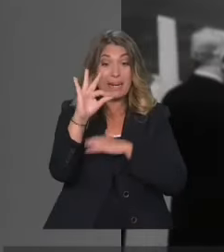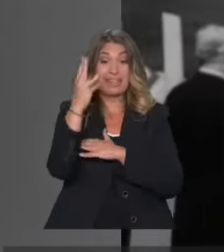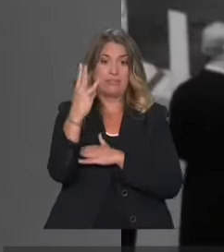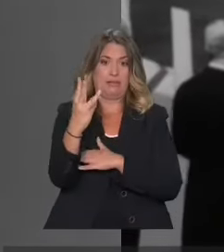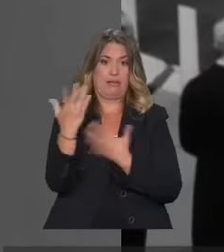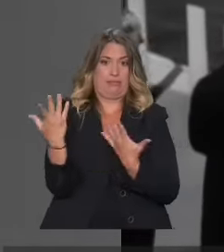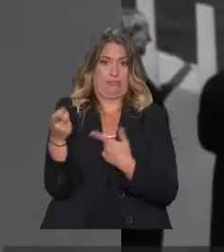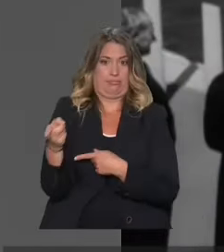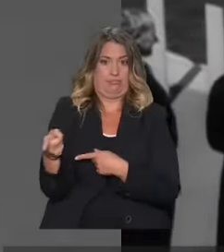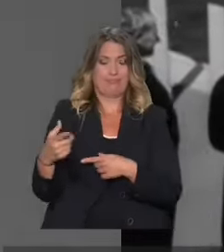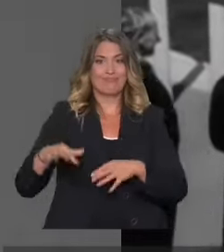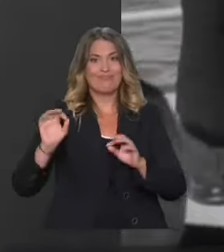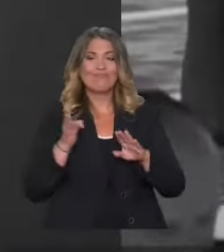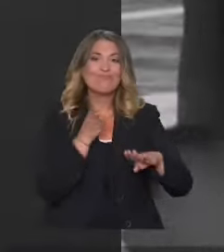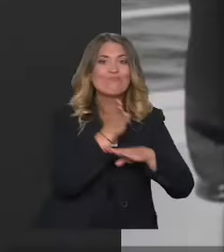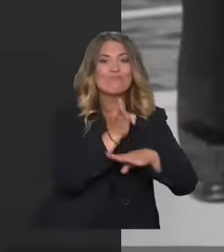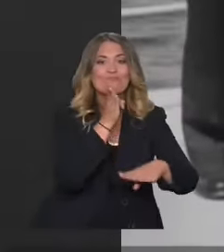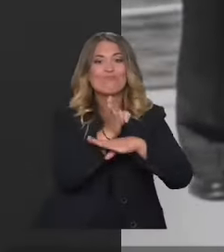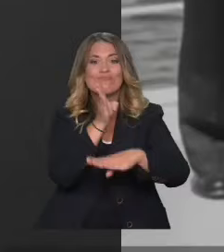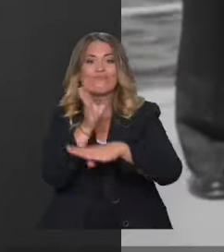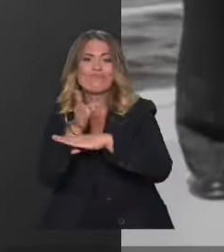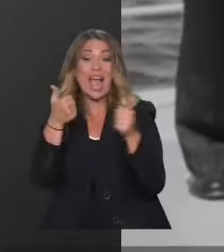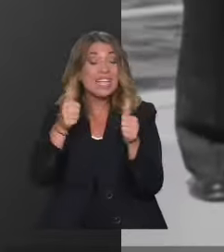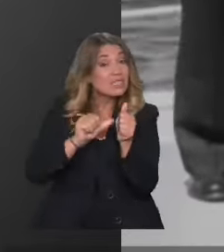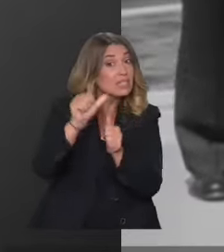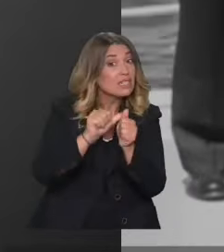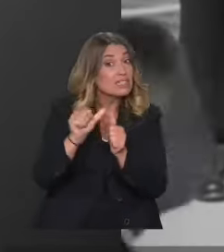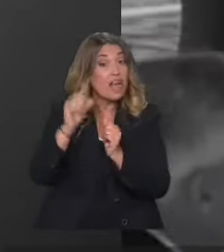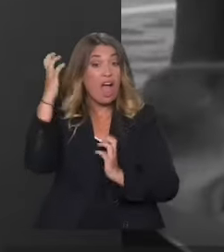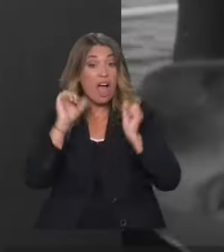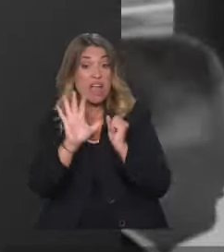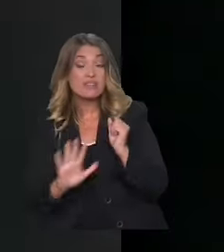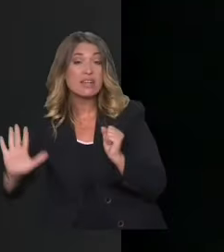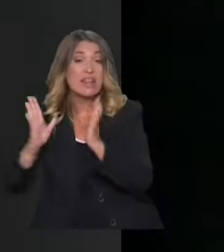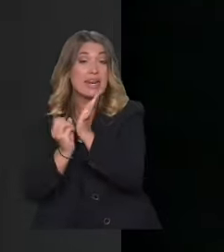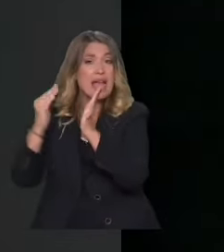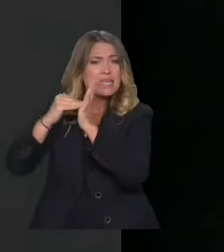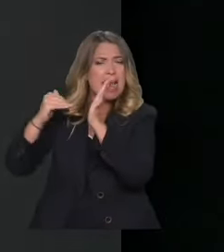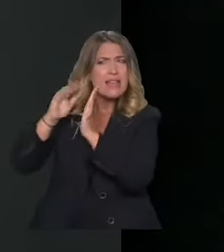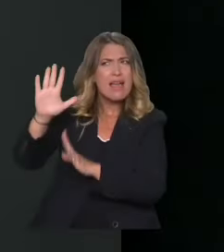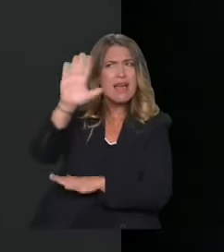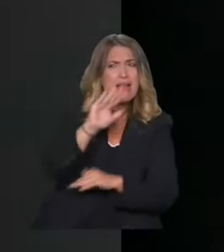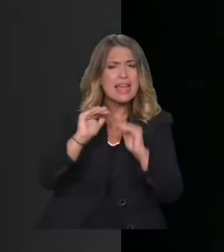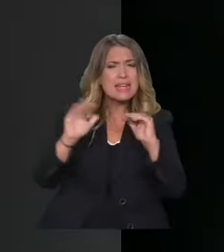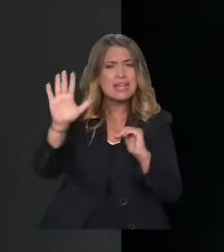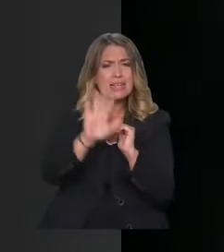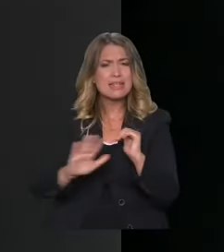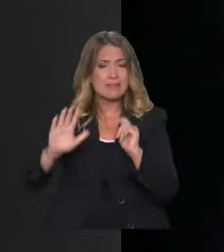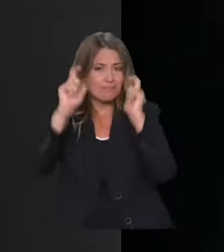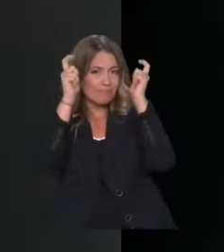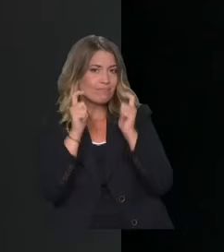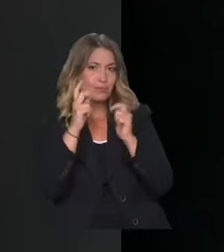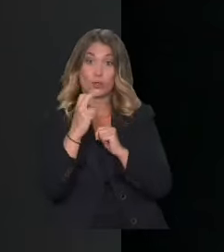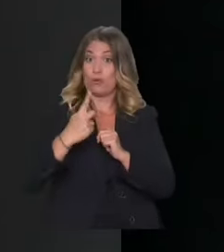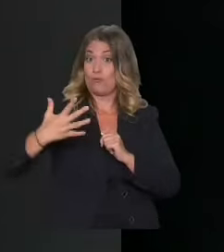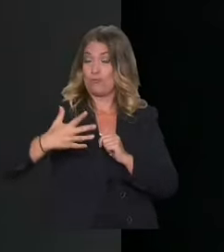many overseas tours, with a six-month trip to Australia, New Zealand and the Pacific. Ήταν ήδη παντρεμένη από τα 21 της χρόνια